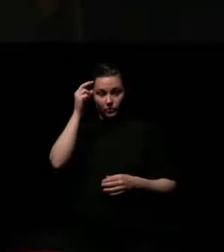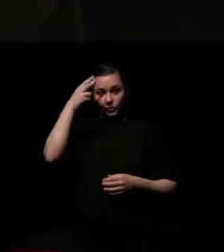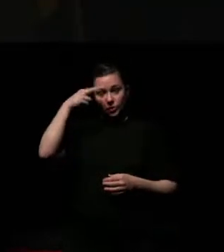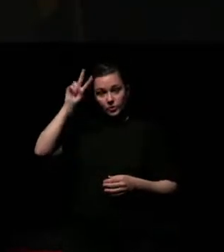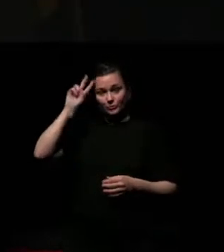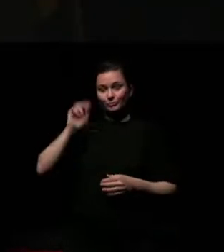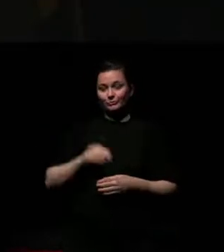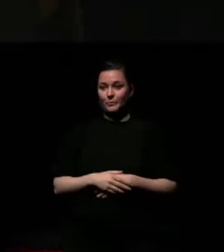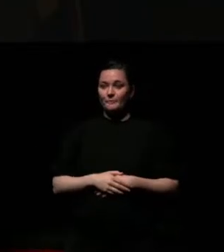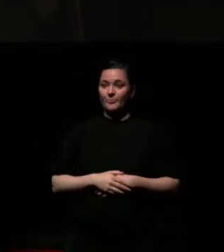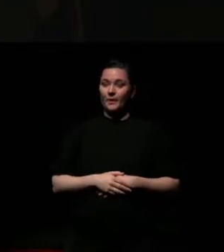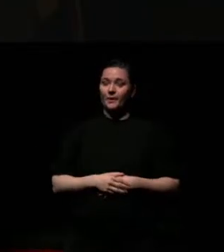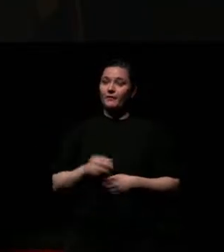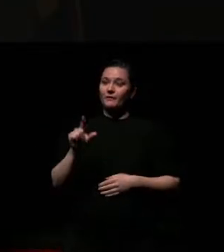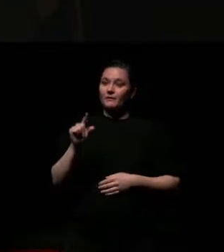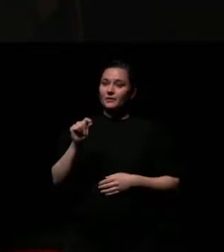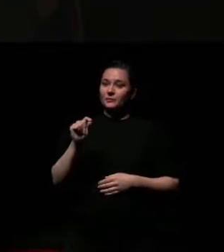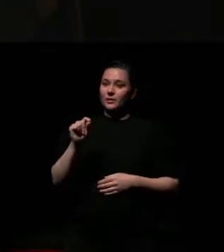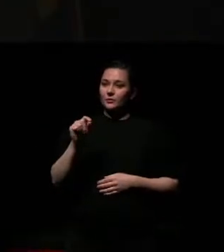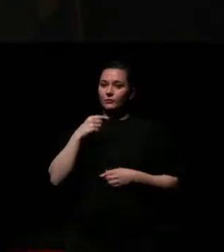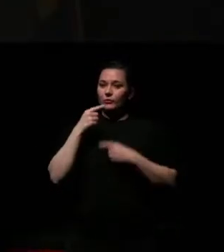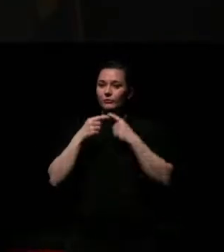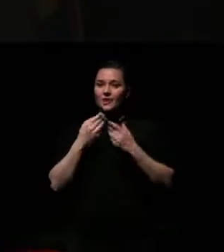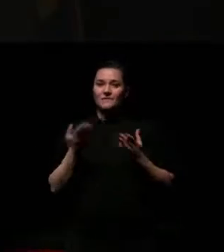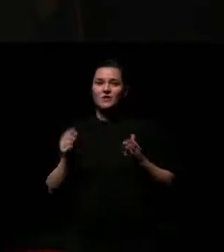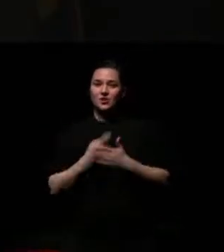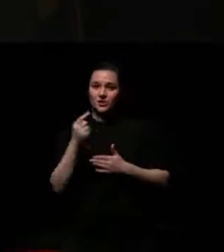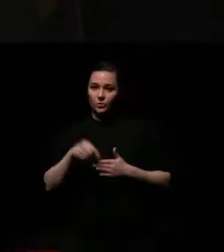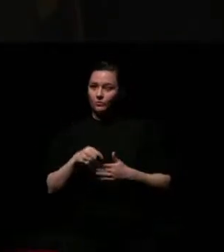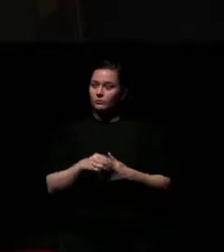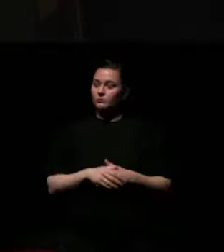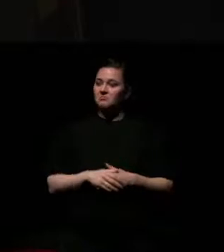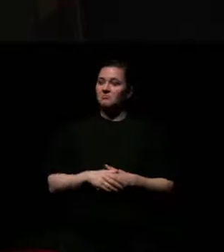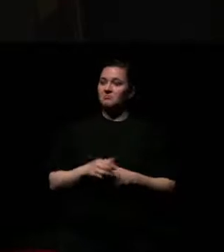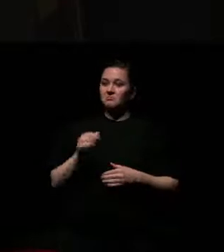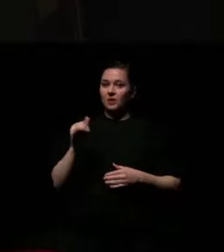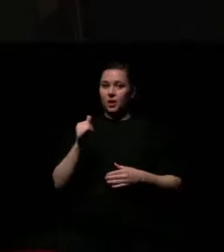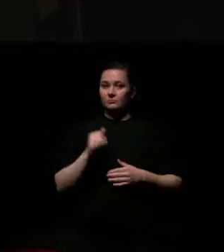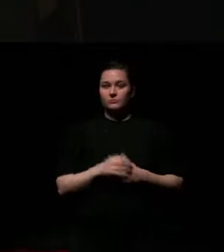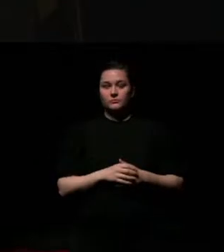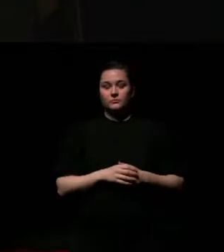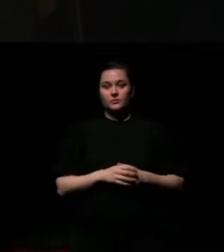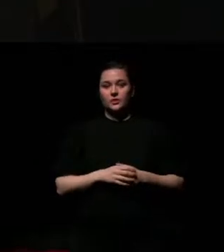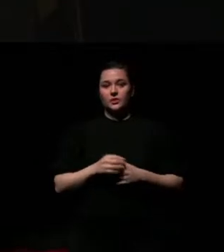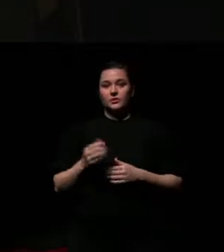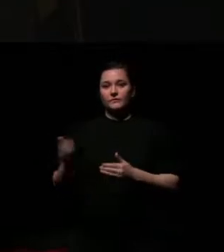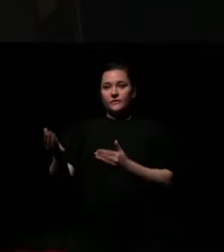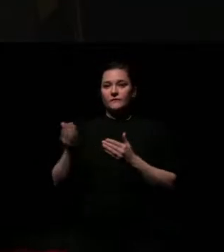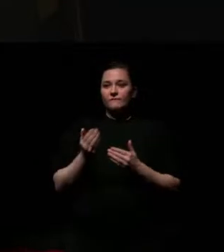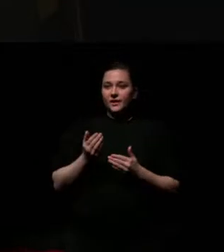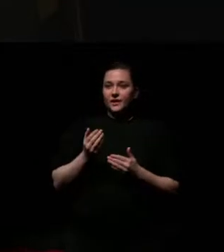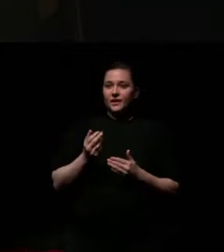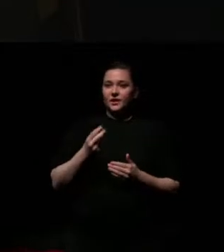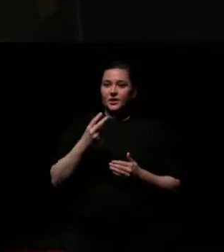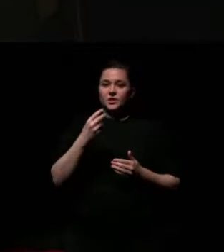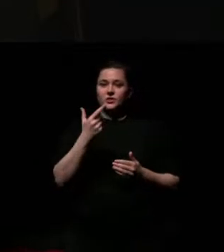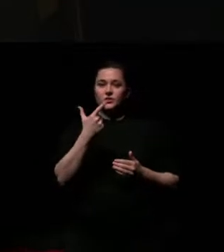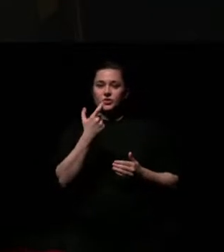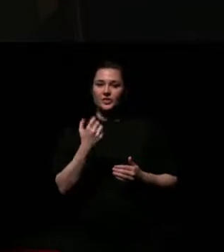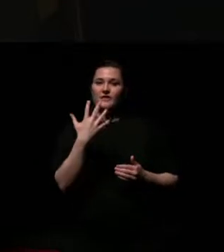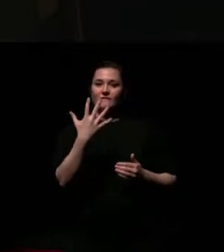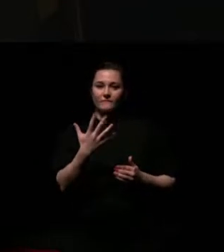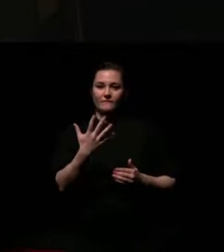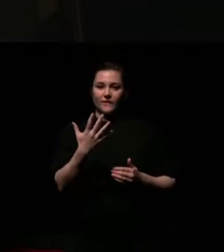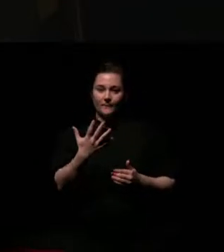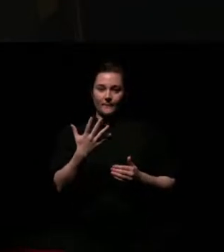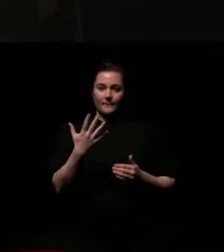studentpolitikere. Så Simen, du kan fortelle hva som skjer. Ja, det stemmer. For det var sånn at det kom inn 76 søknader til koronapotten, og av disse